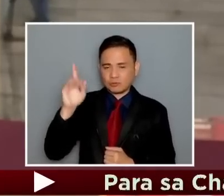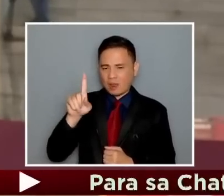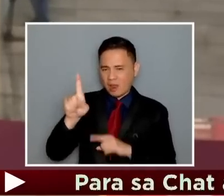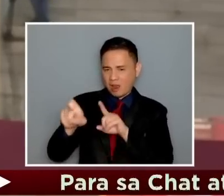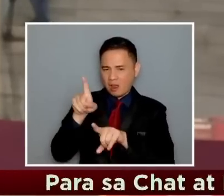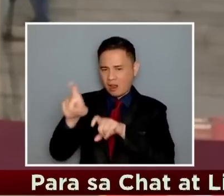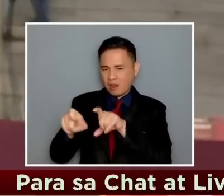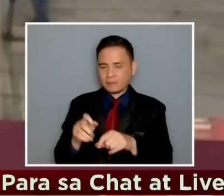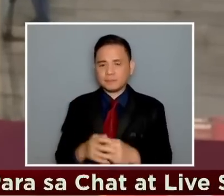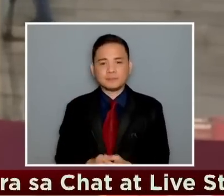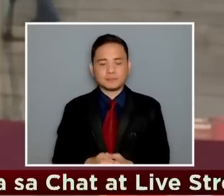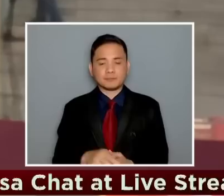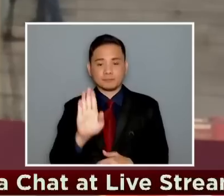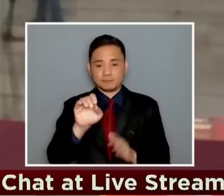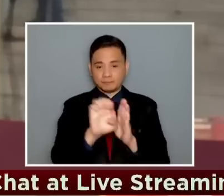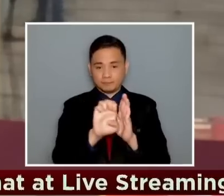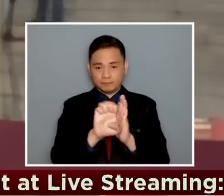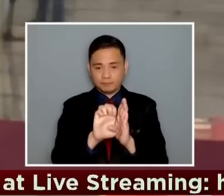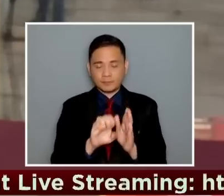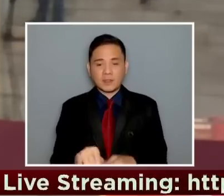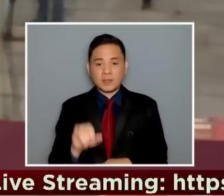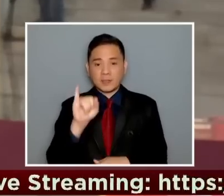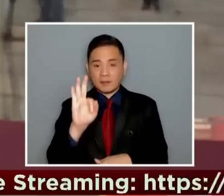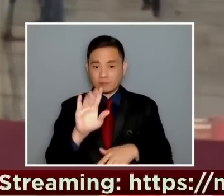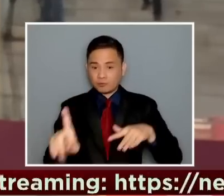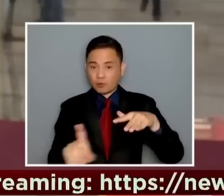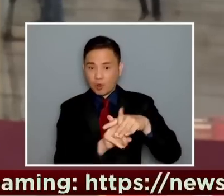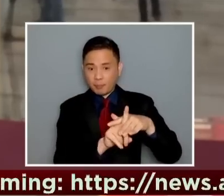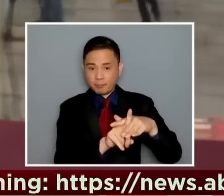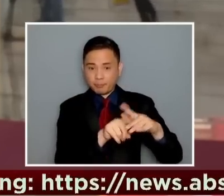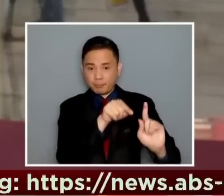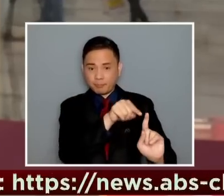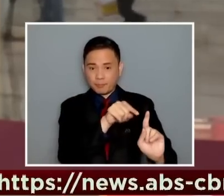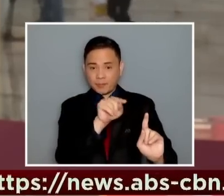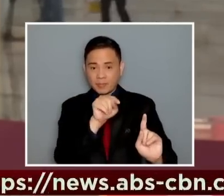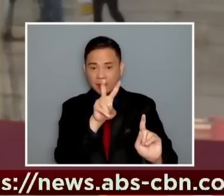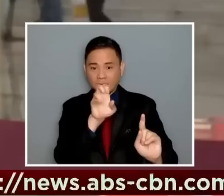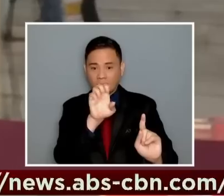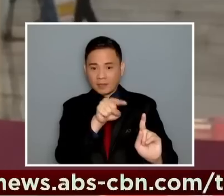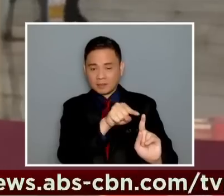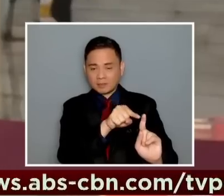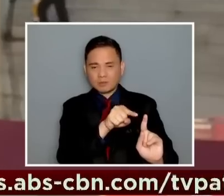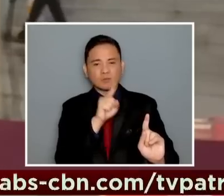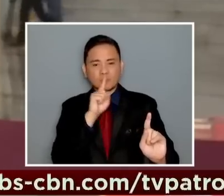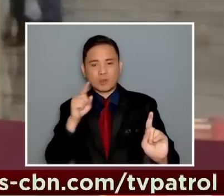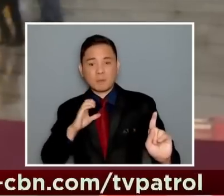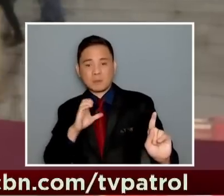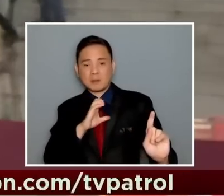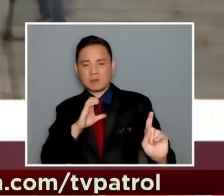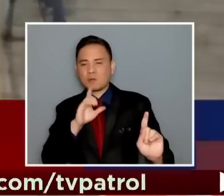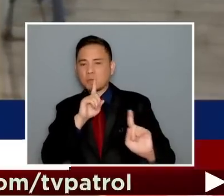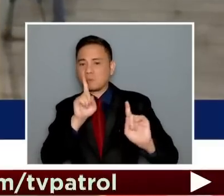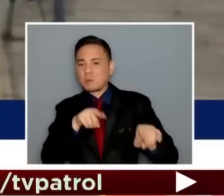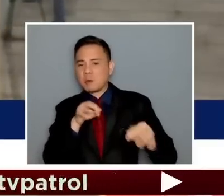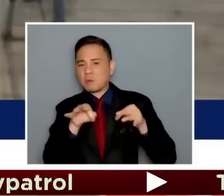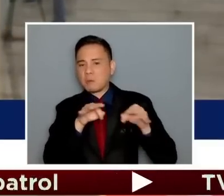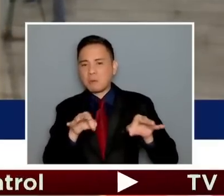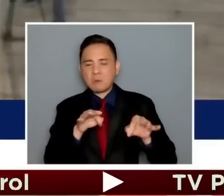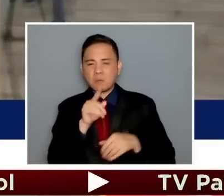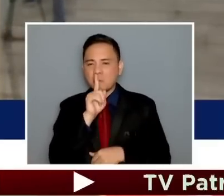Kung siya ay magpapakita bukas, hindi yan diniretsyong sinagot ng committee. Kumbaga, parang kung magpapakita siya dito sa plenary